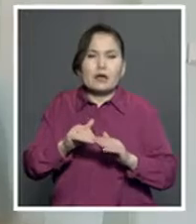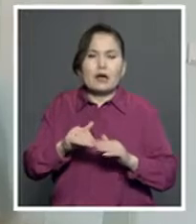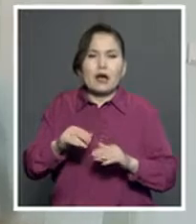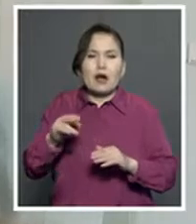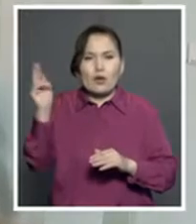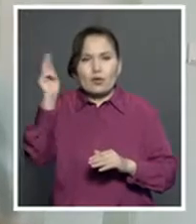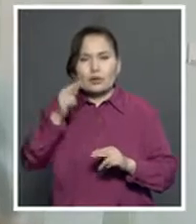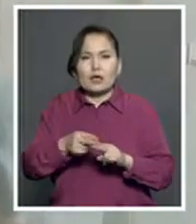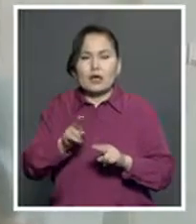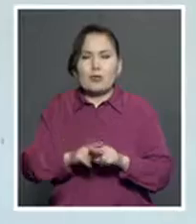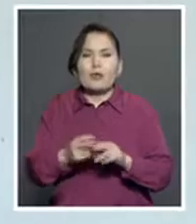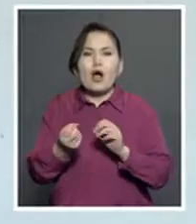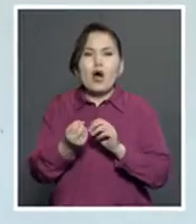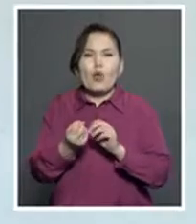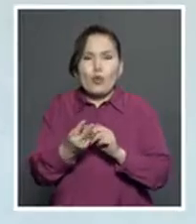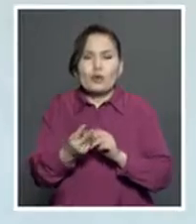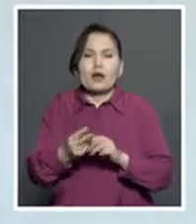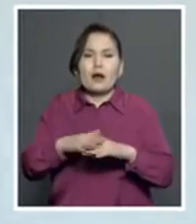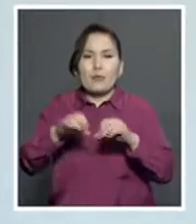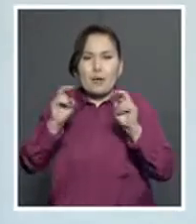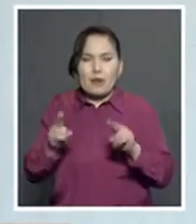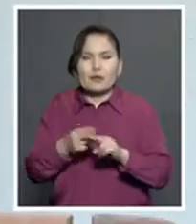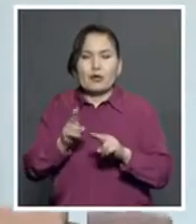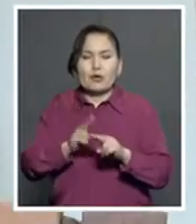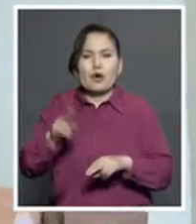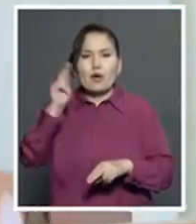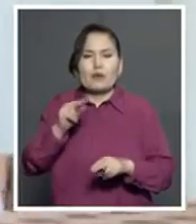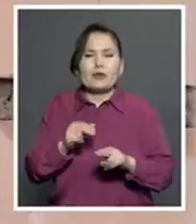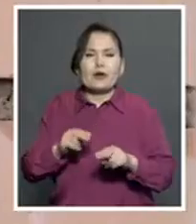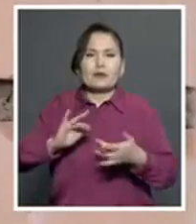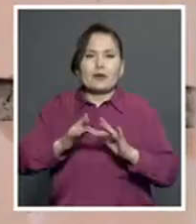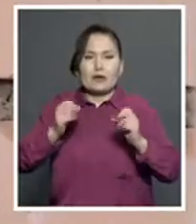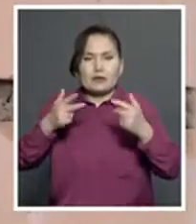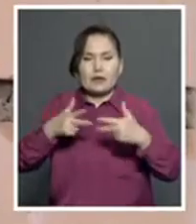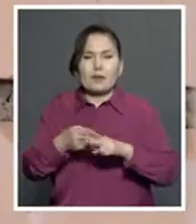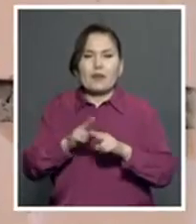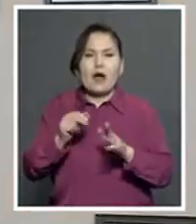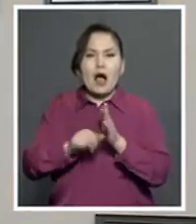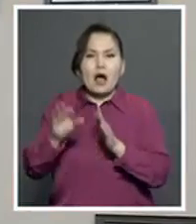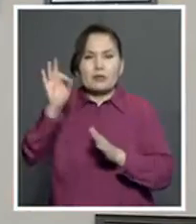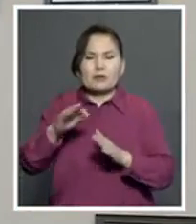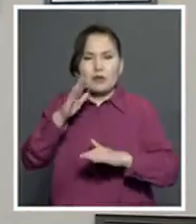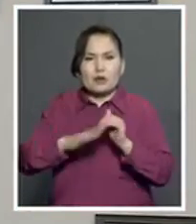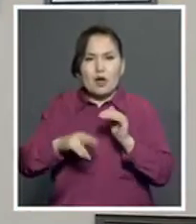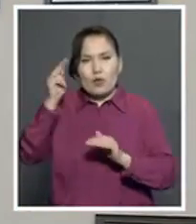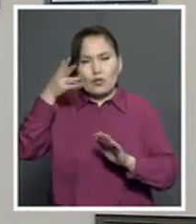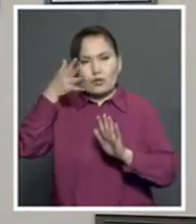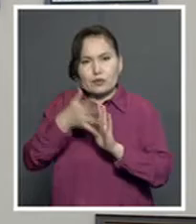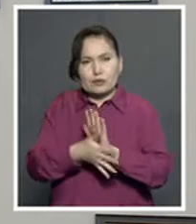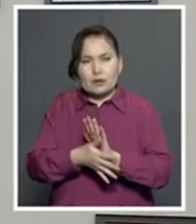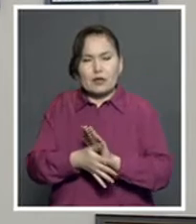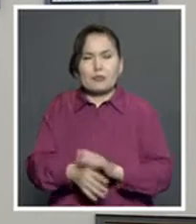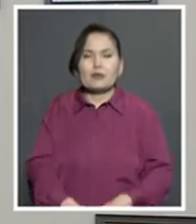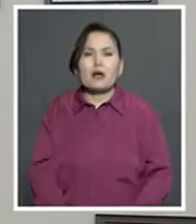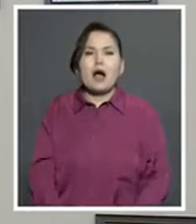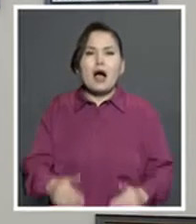колледжде 12 мамандықтың үшеуі дуальды білім береді. Сабақтың 60% тәжірибемен сабақтасқан. Оқу орнын бітіріп барған жас